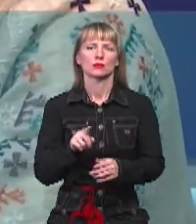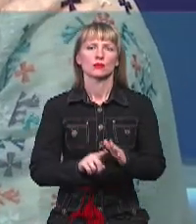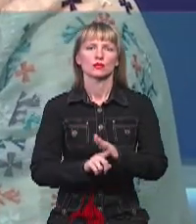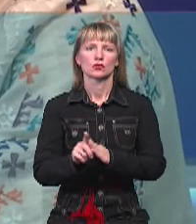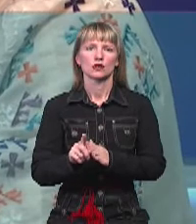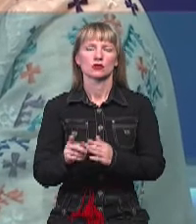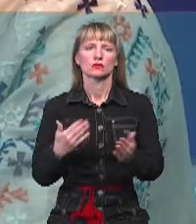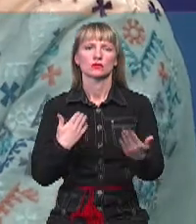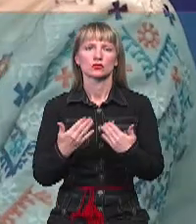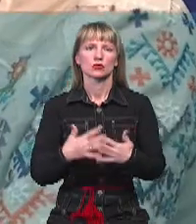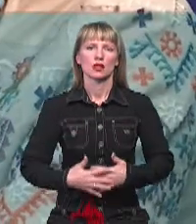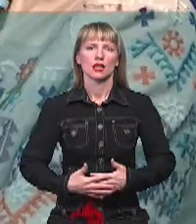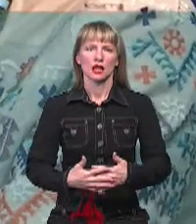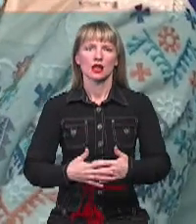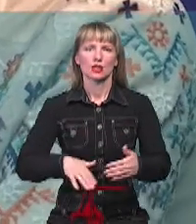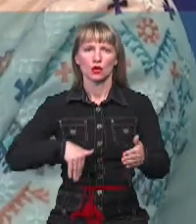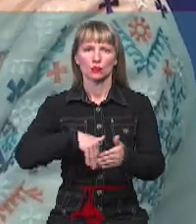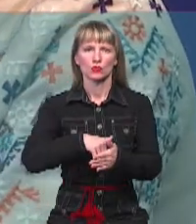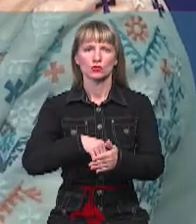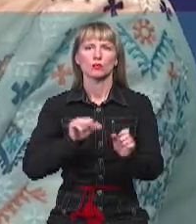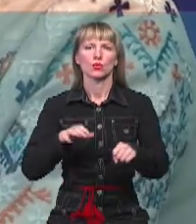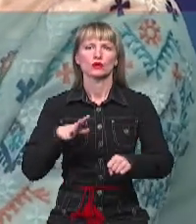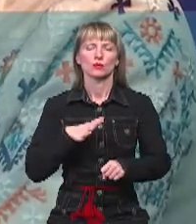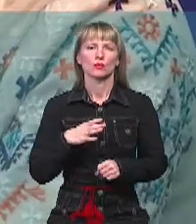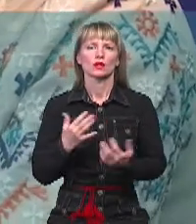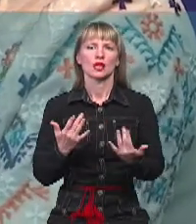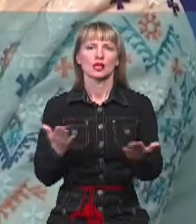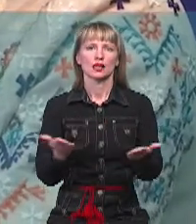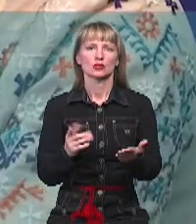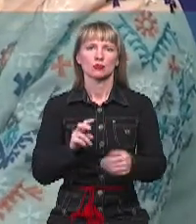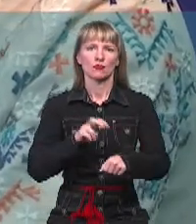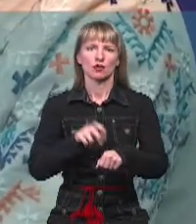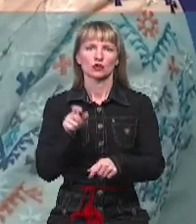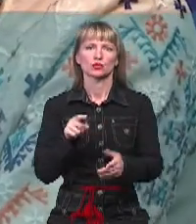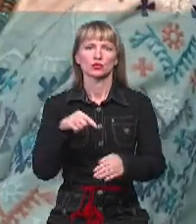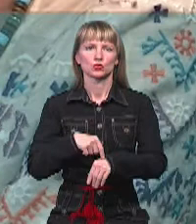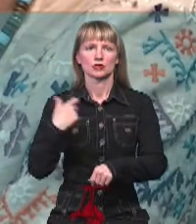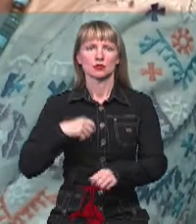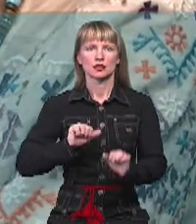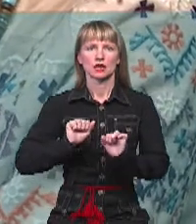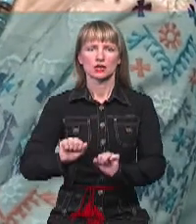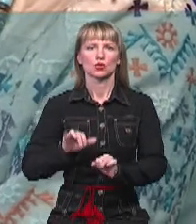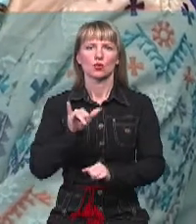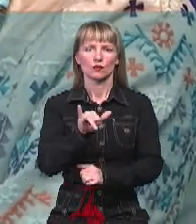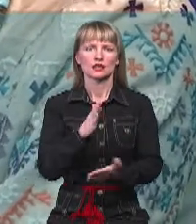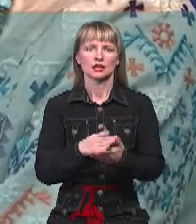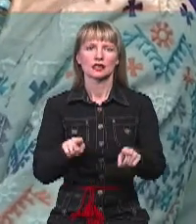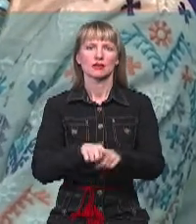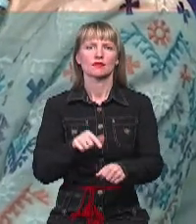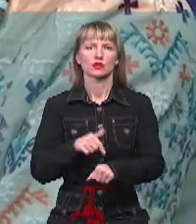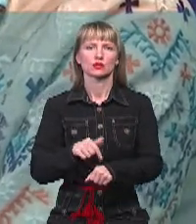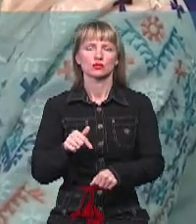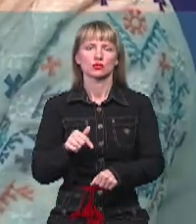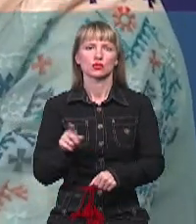те, що стосується декретних відпусток. Може бути ще якісь, ну те, про що, щоб лікар чувся захищеним. У вас зараз є це відчуття, що